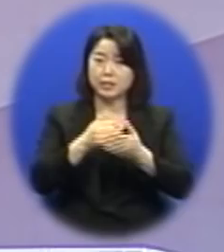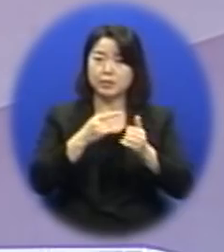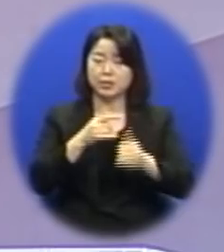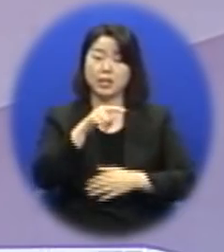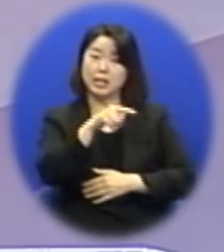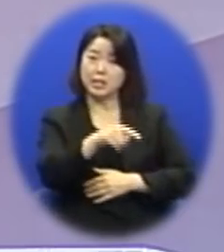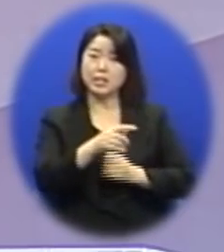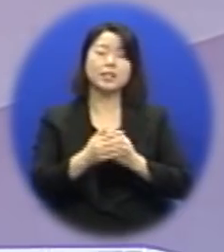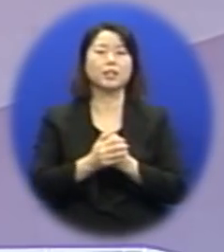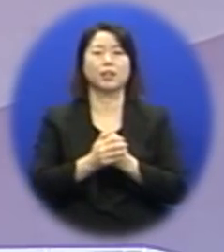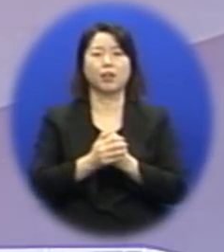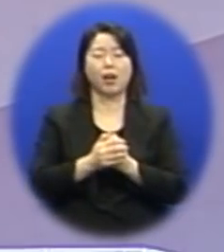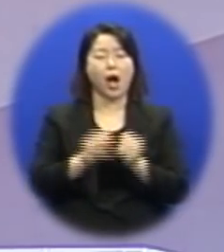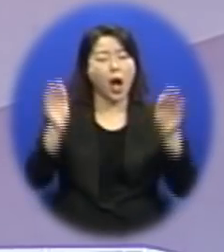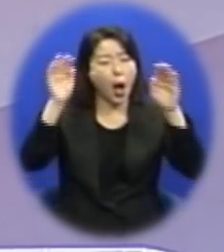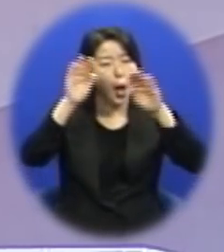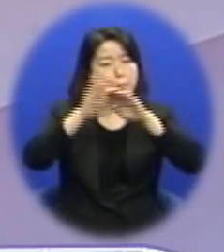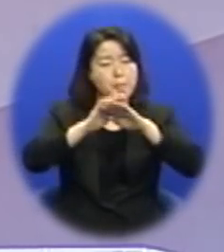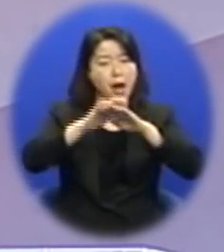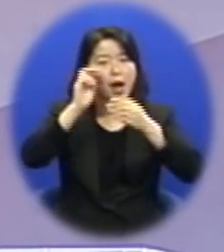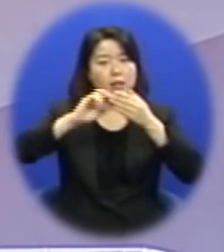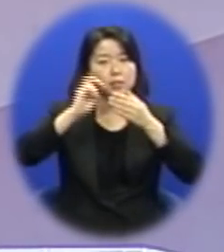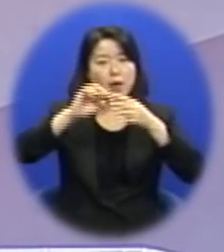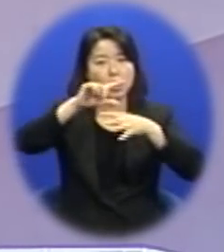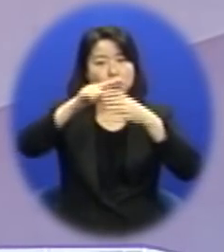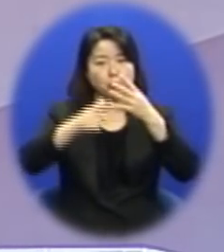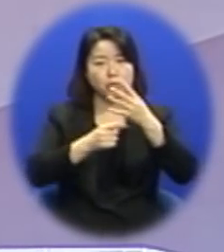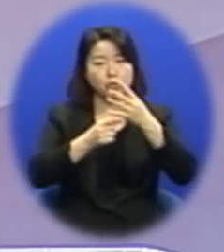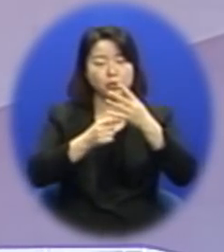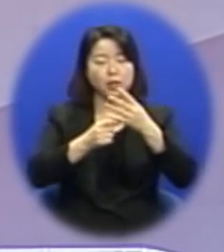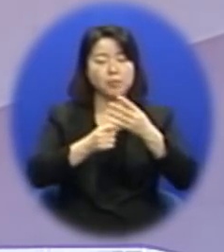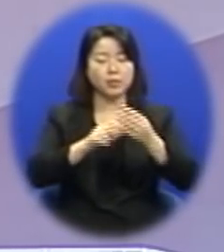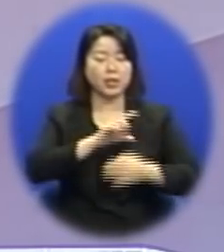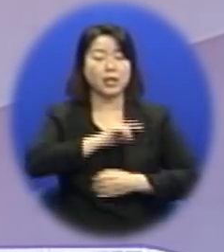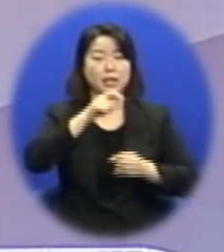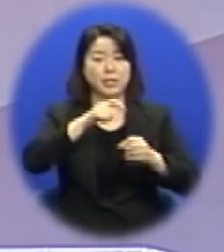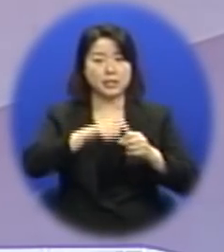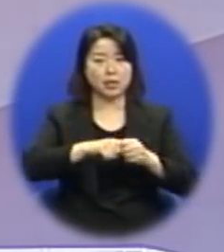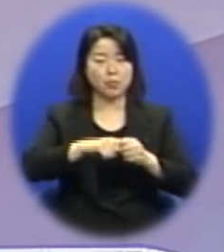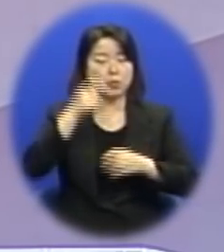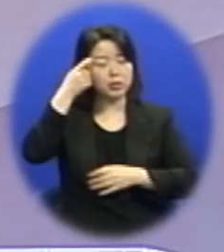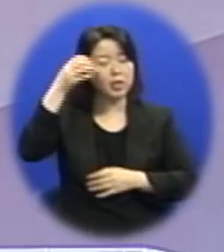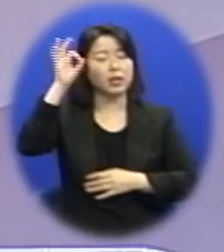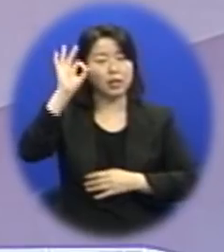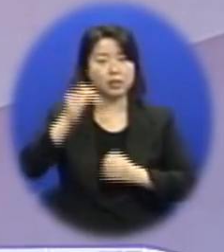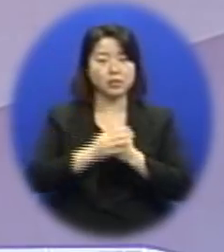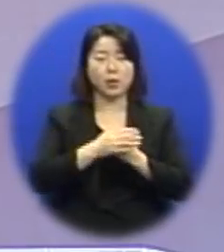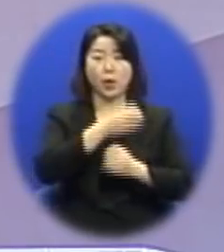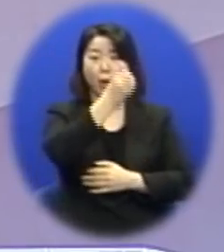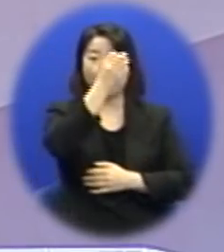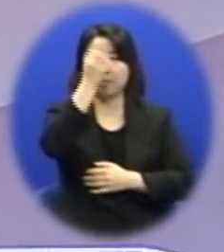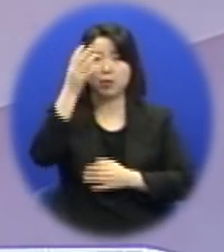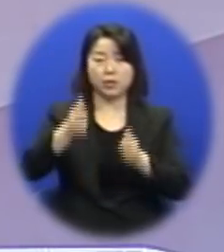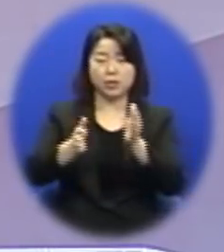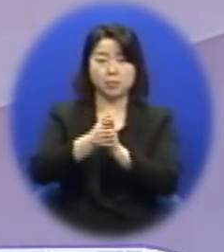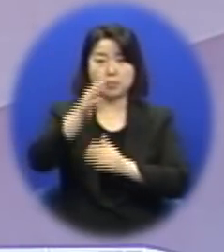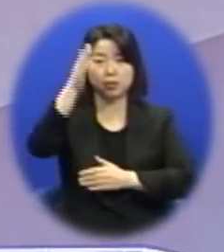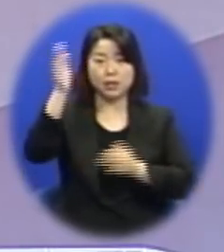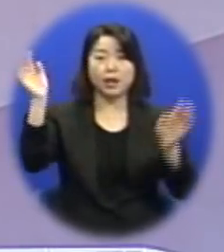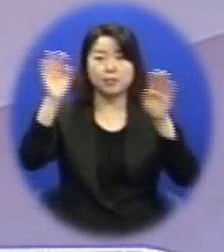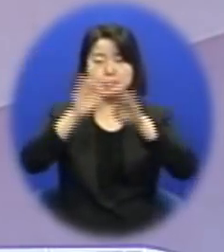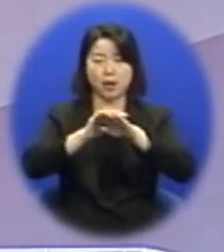하나님께서이 시미 음악 프로그램 제목이 생각나게 하셨어요 별이 빛나는 밤에 성도들의 고난의